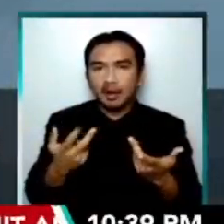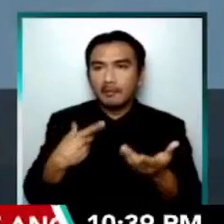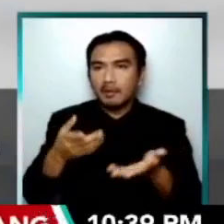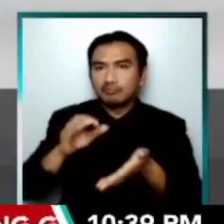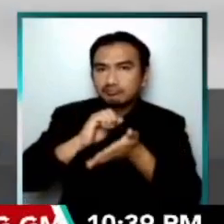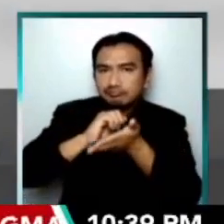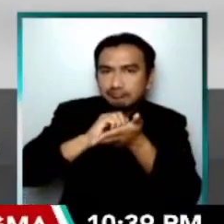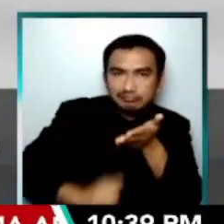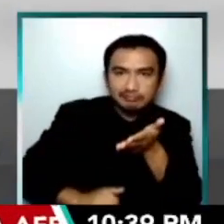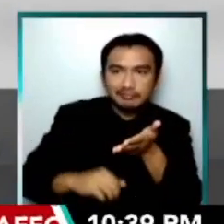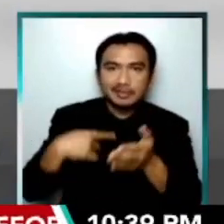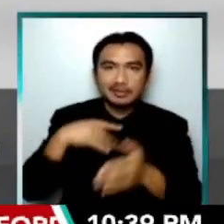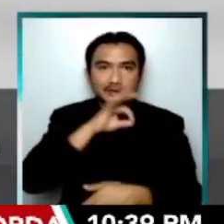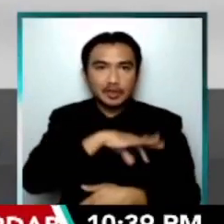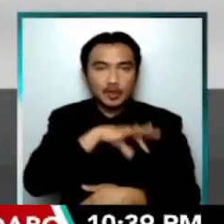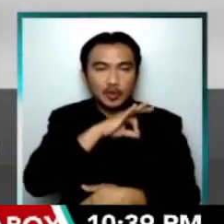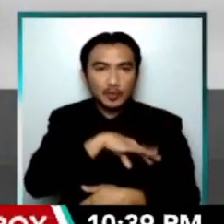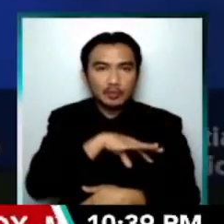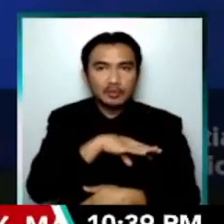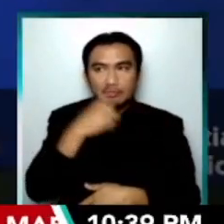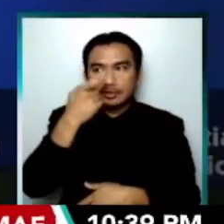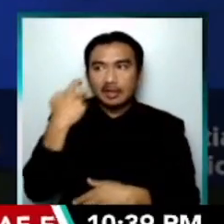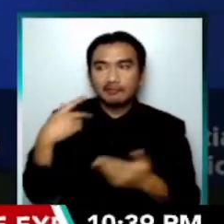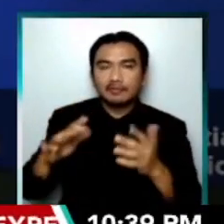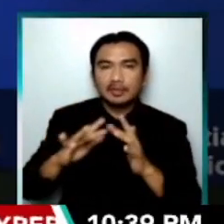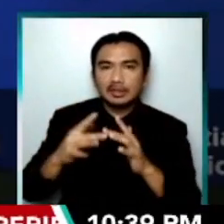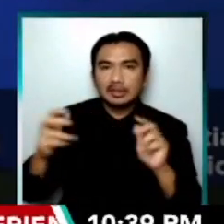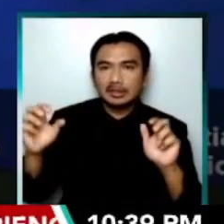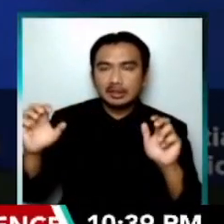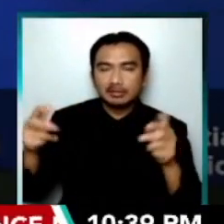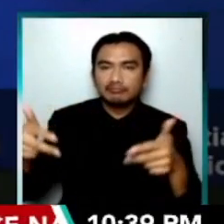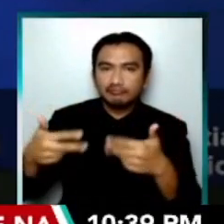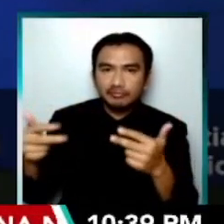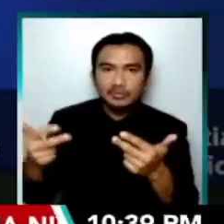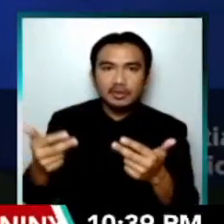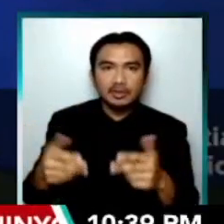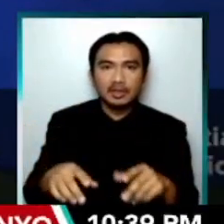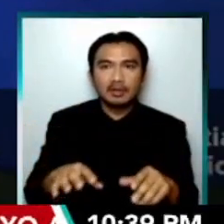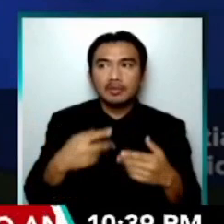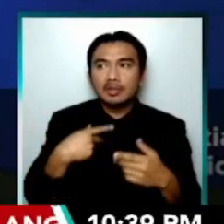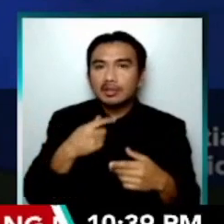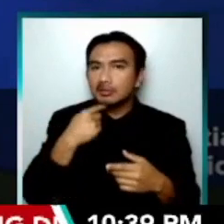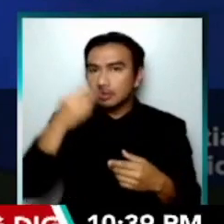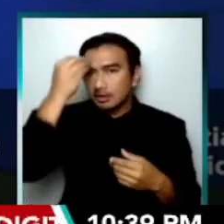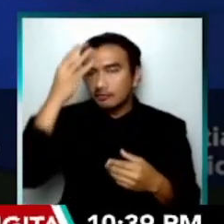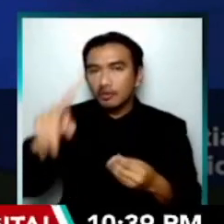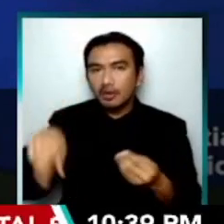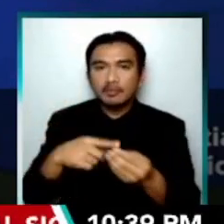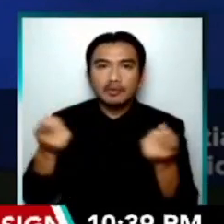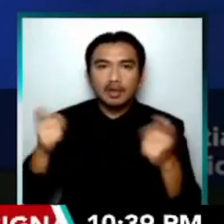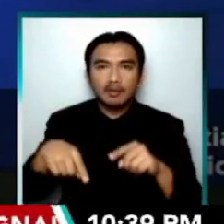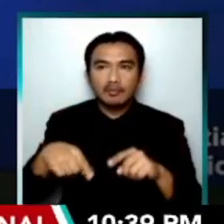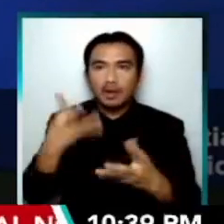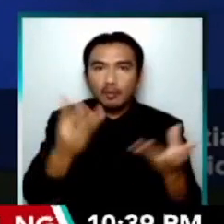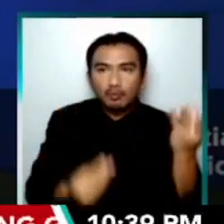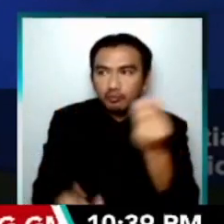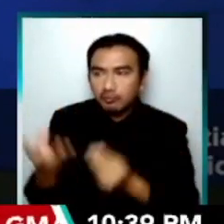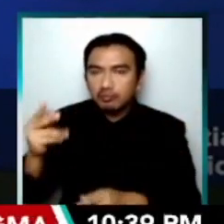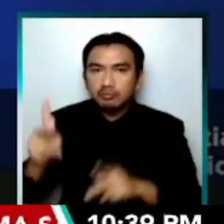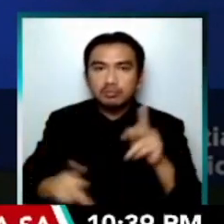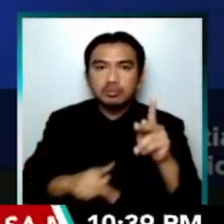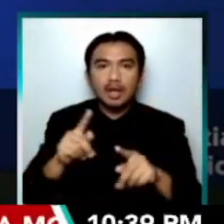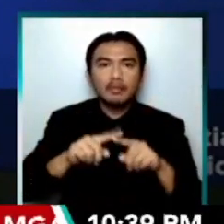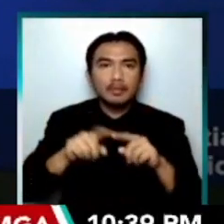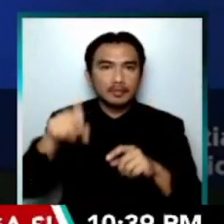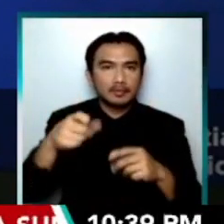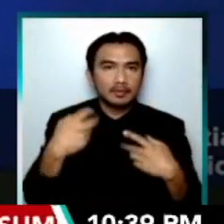Bagamat hindi niya binanggit ang kaso ng mga nawawalang sabungero, inutusan niya mga pulis na resolbahin ang isang krimen na